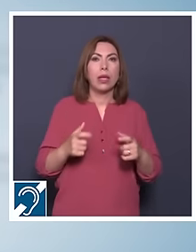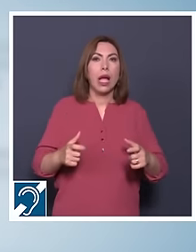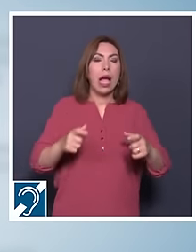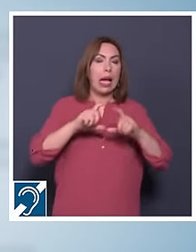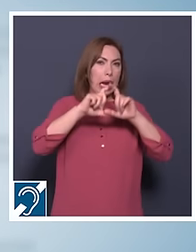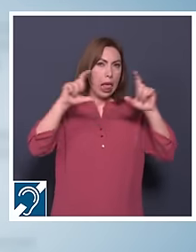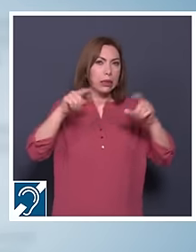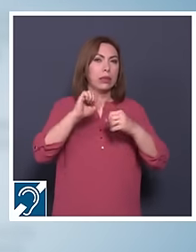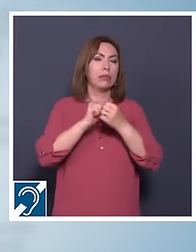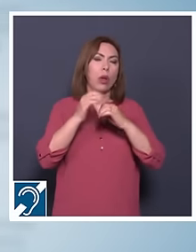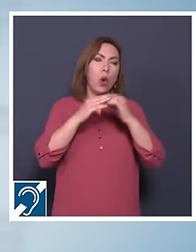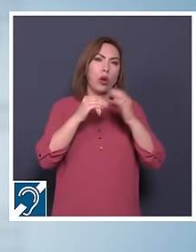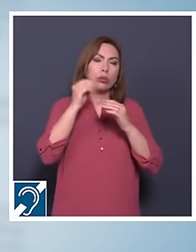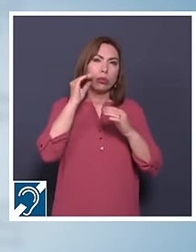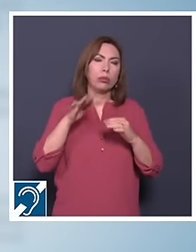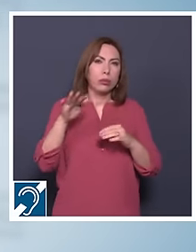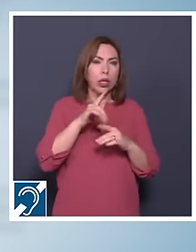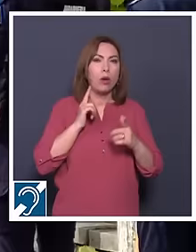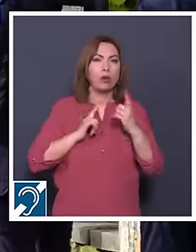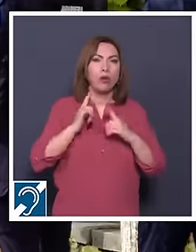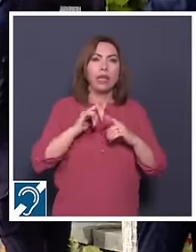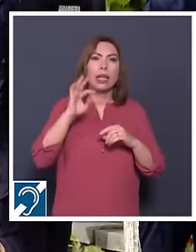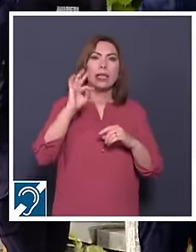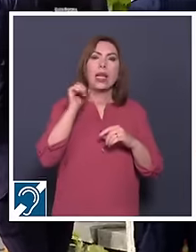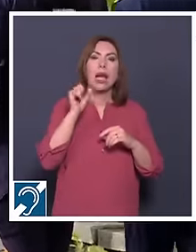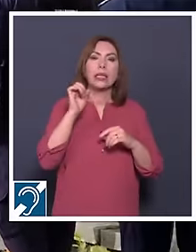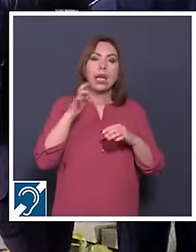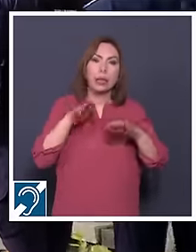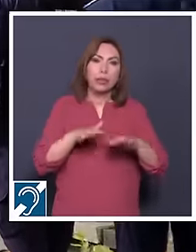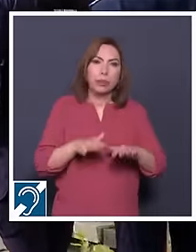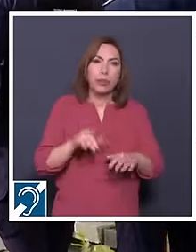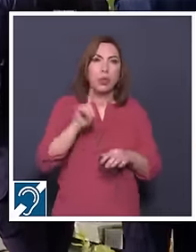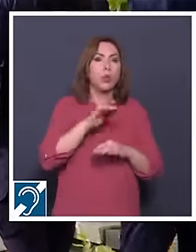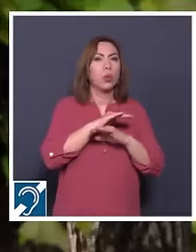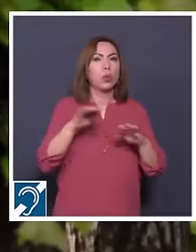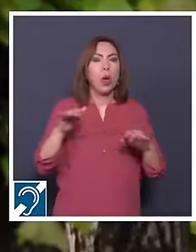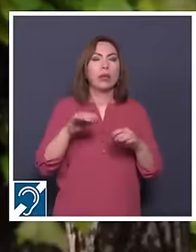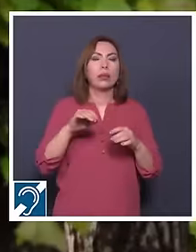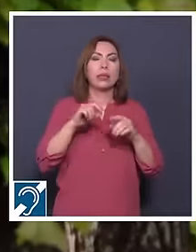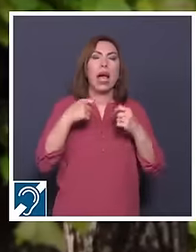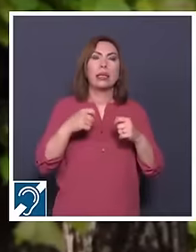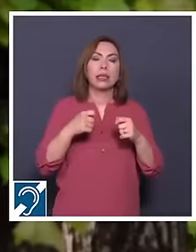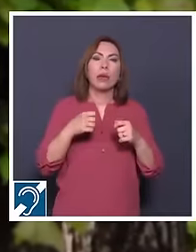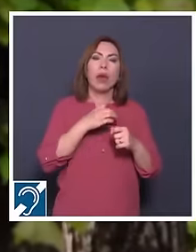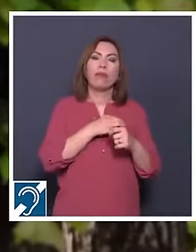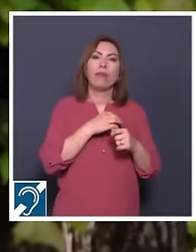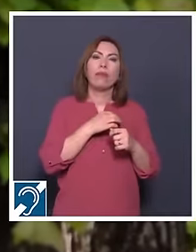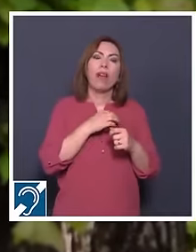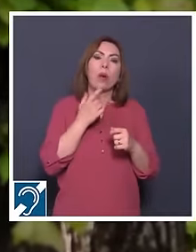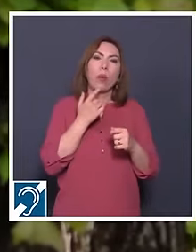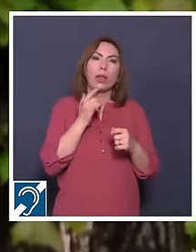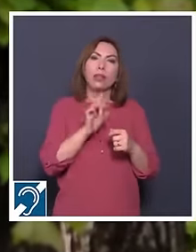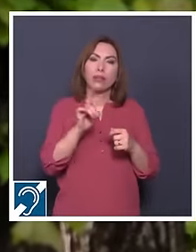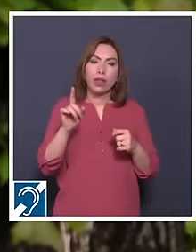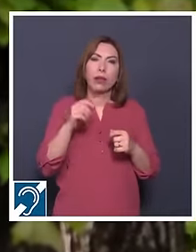clădirile sau construcțiile în general au suferit tasări. Nu toate polițele facultative acoperă riscul pagubelor produse de